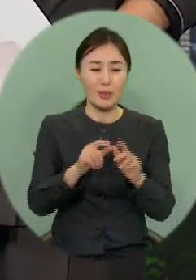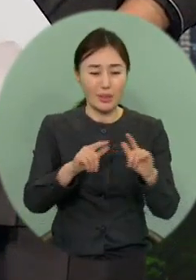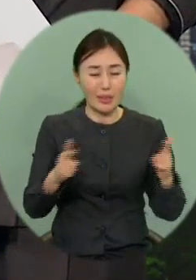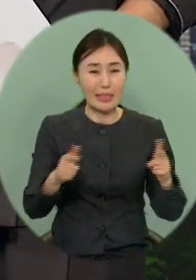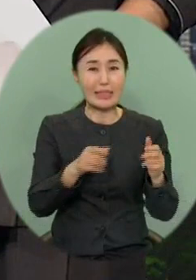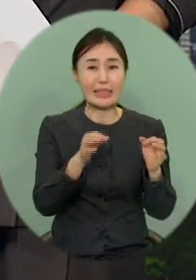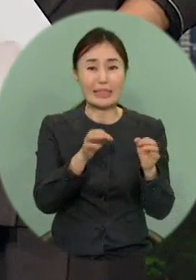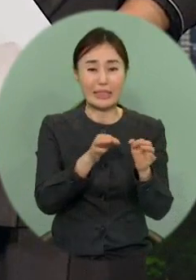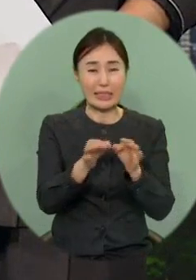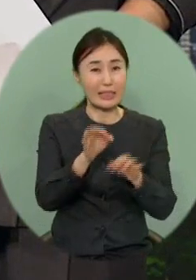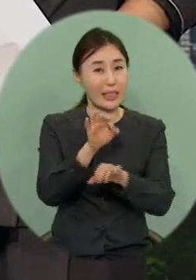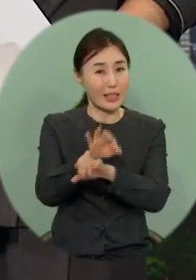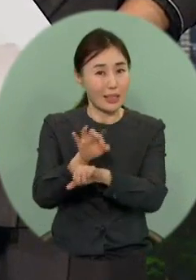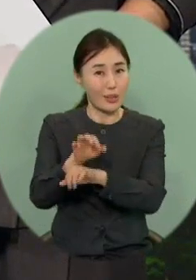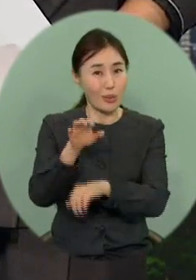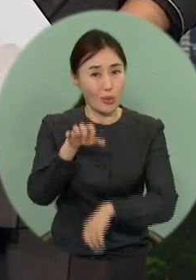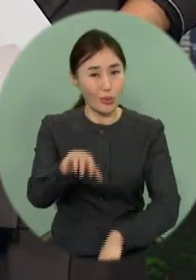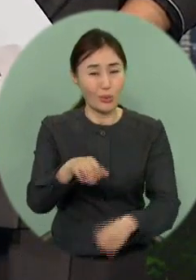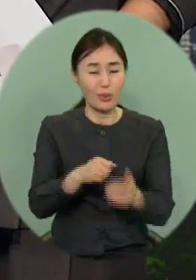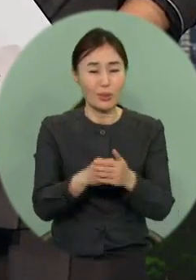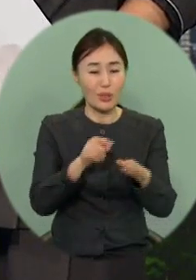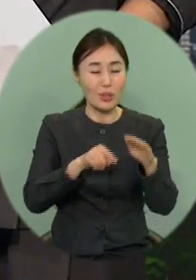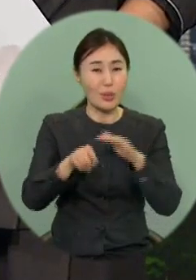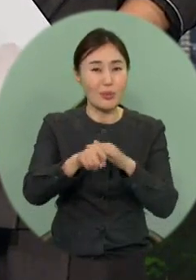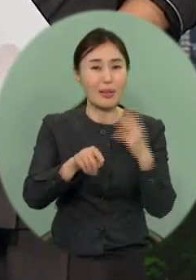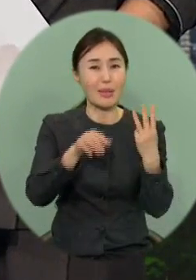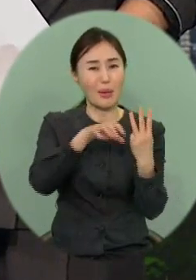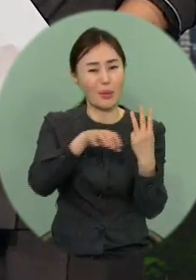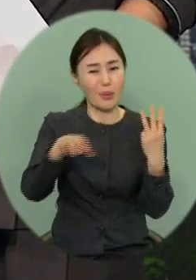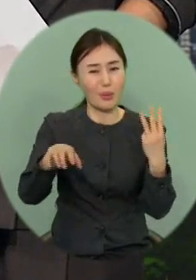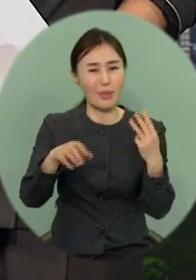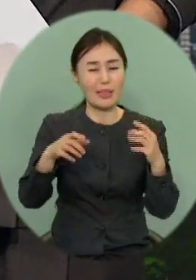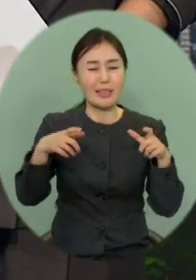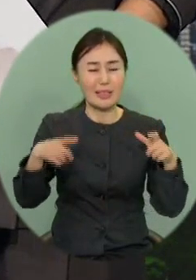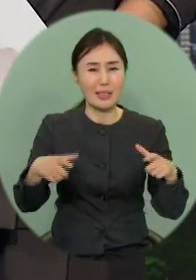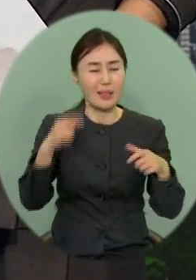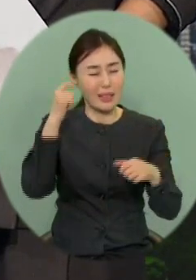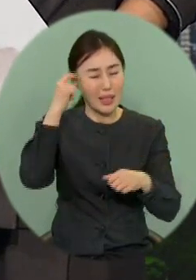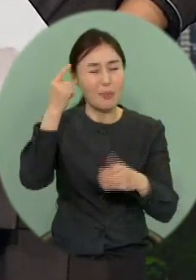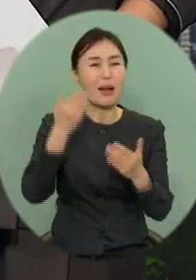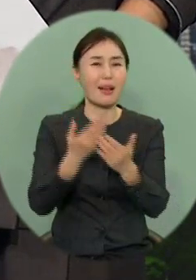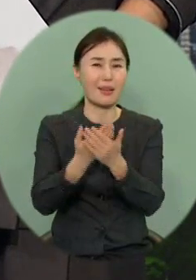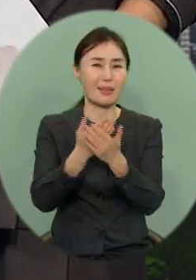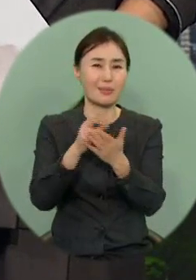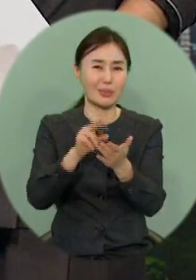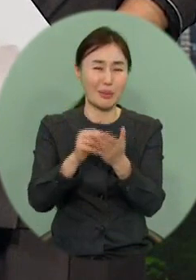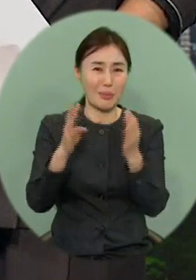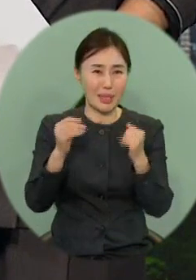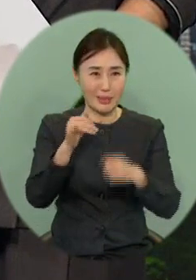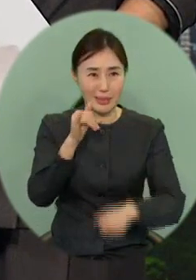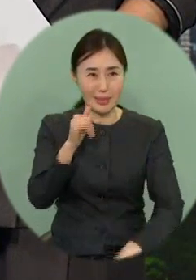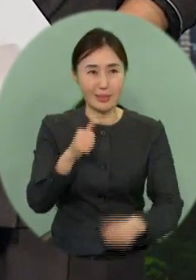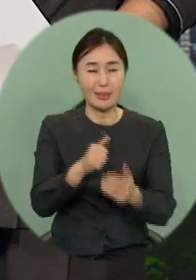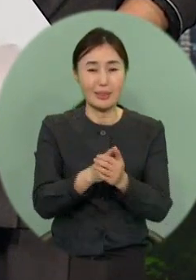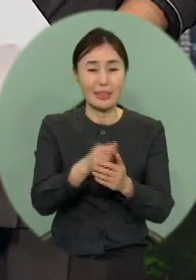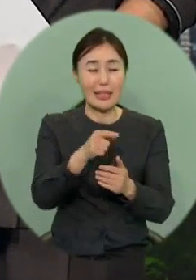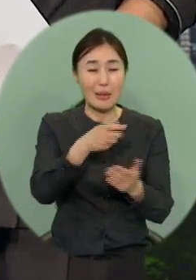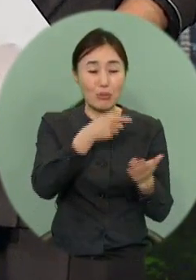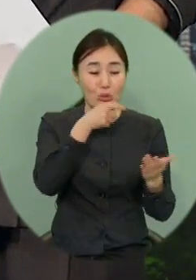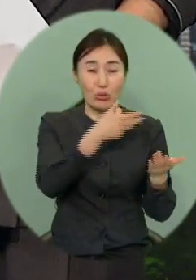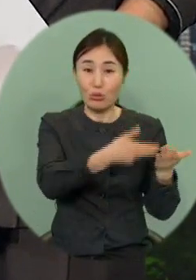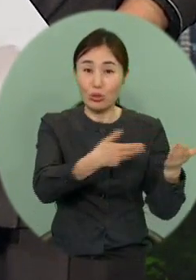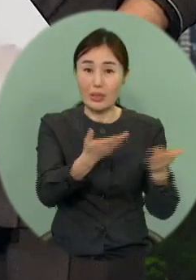쇼핑몰 첨단 3지구 등 지역 개발 이슈도 많이 언급됐습니다 총선 후보들은 서울 청계천과 같은 하천